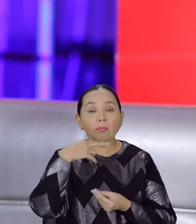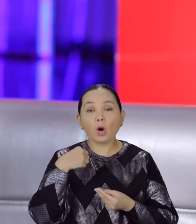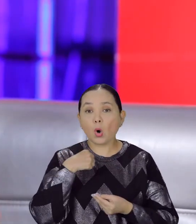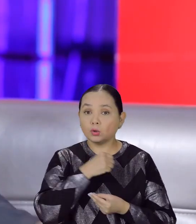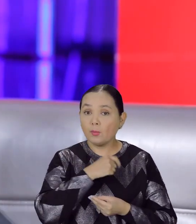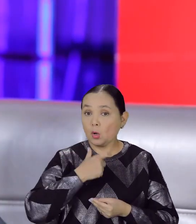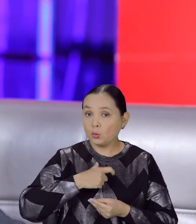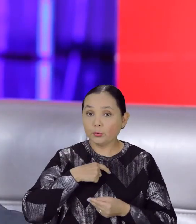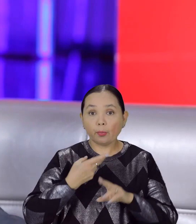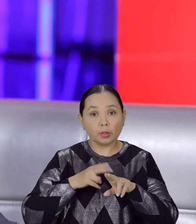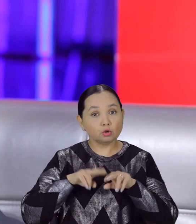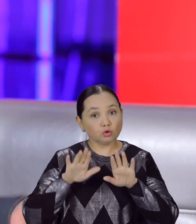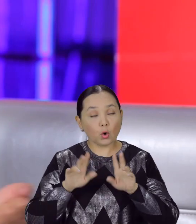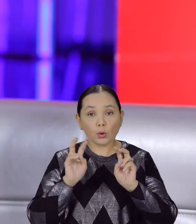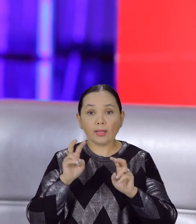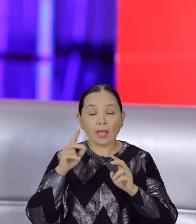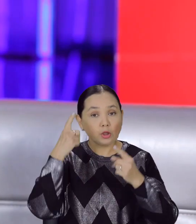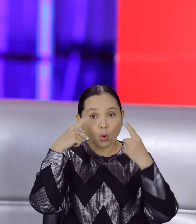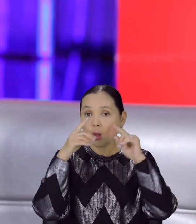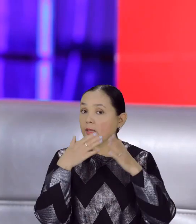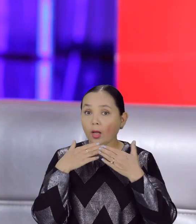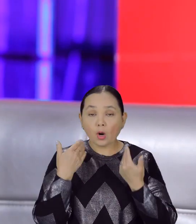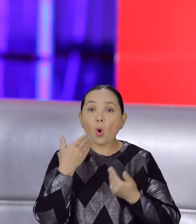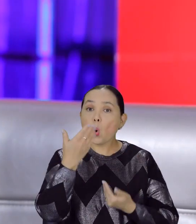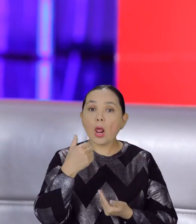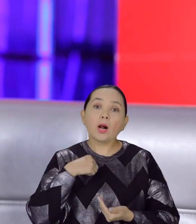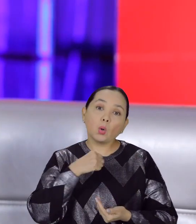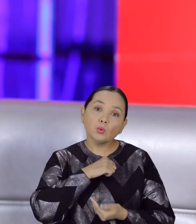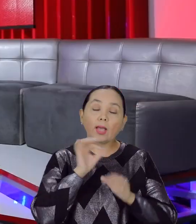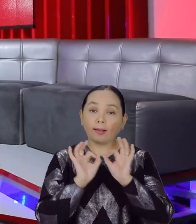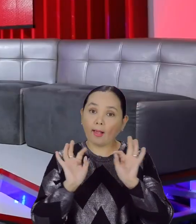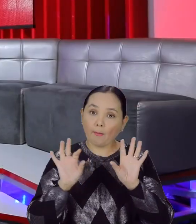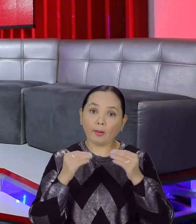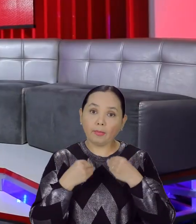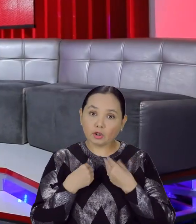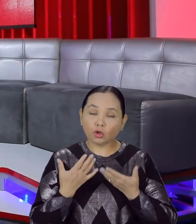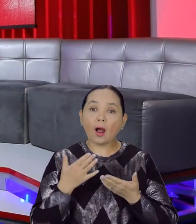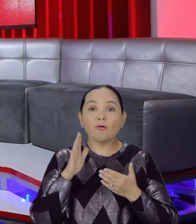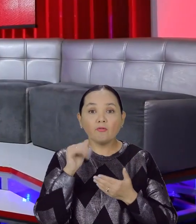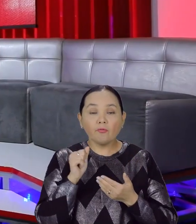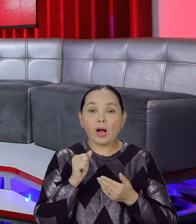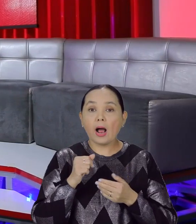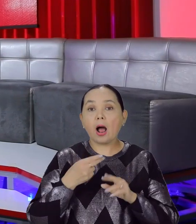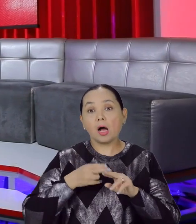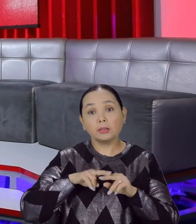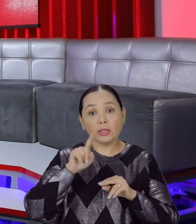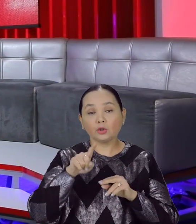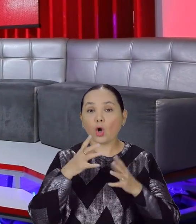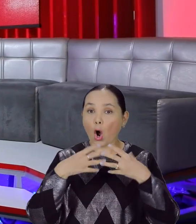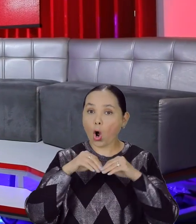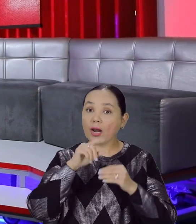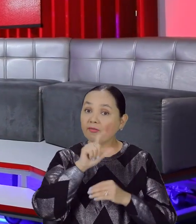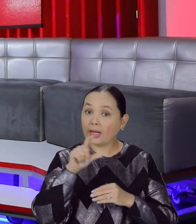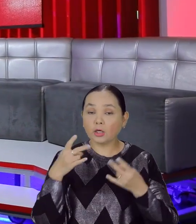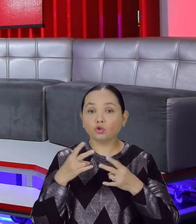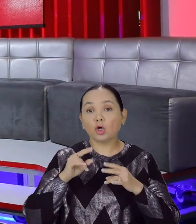biz o'zimizdan o'zimiz mana bu joyda o'tirib olib to'qiyotganimiz yo'q. Ularning o'zlari gapirib berishyapti. Va ana shu oila